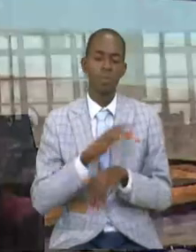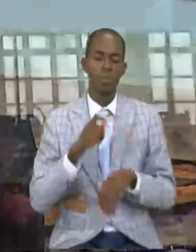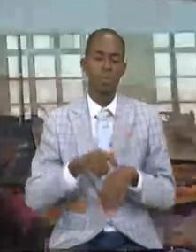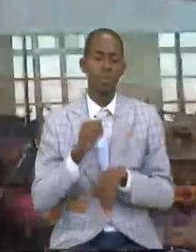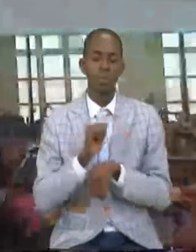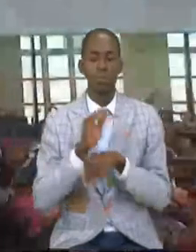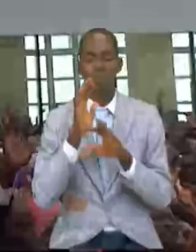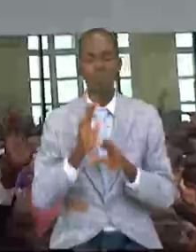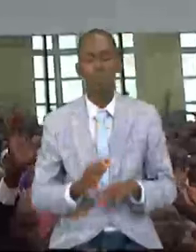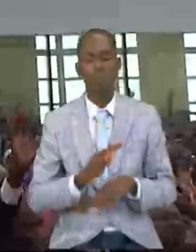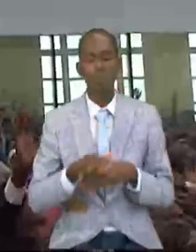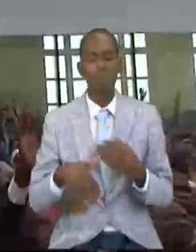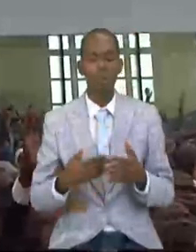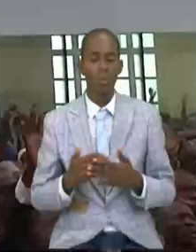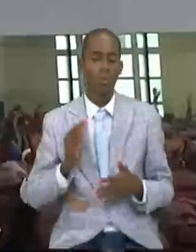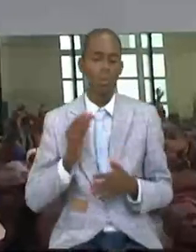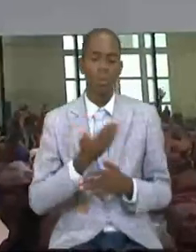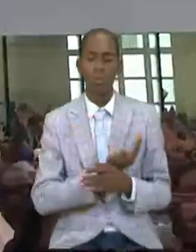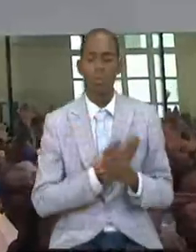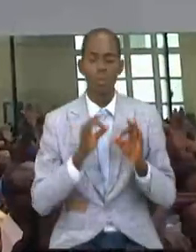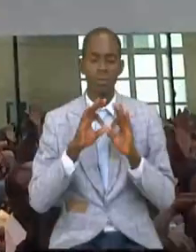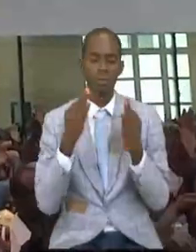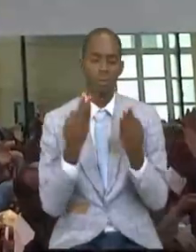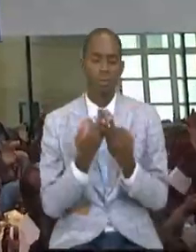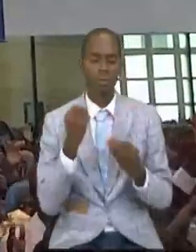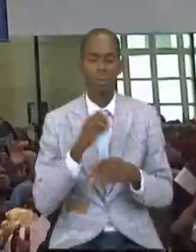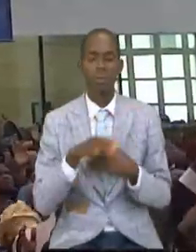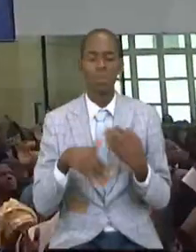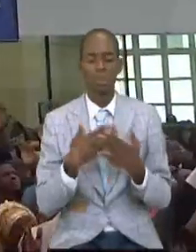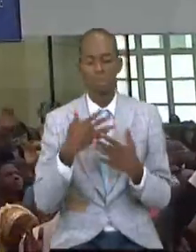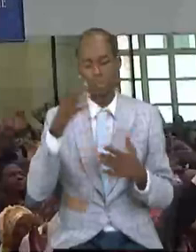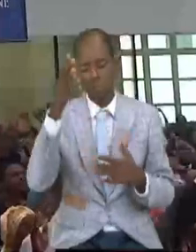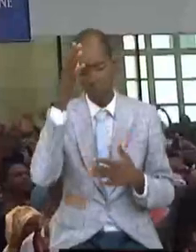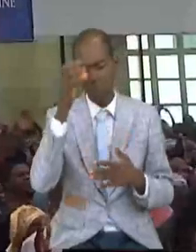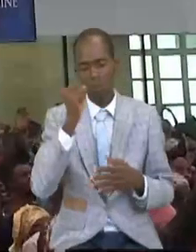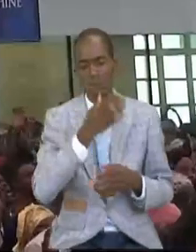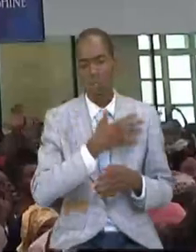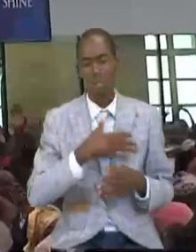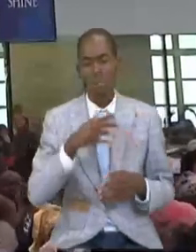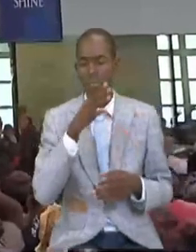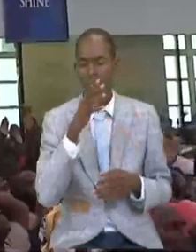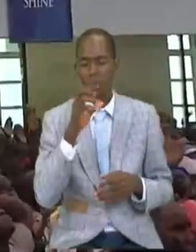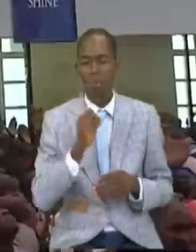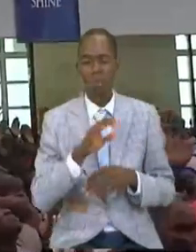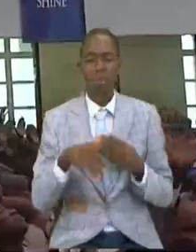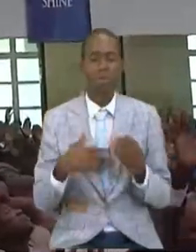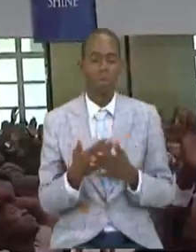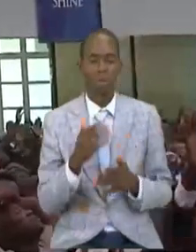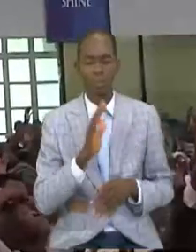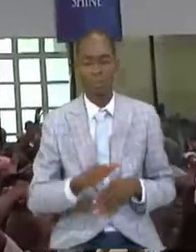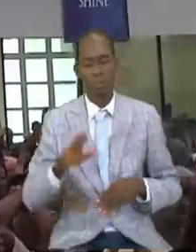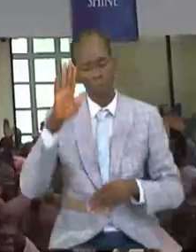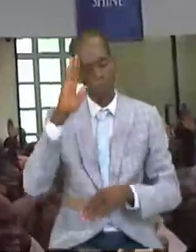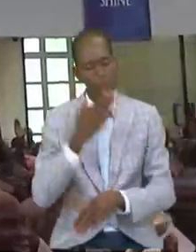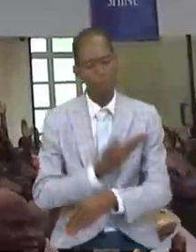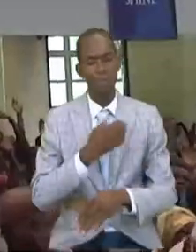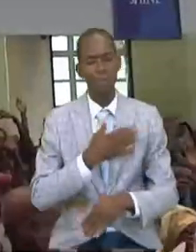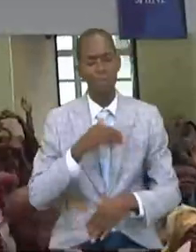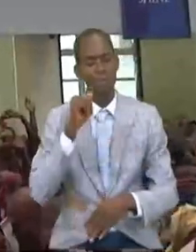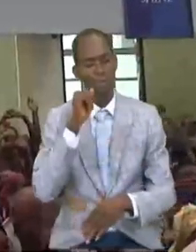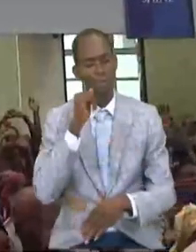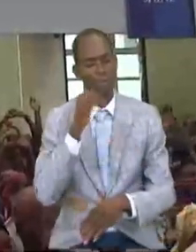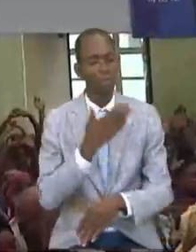en plein temps, toutes nos familles, tous nos pères et toutes nos mères, tous nos enfants, nos fils